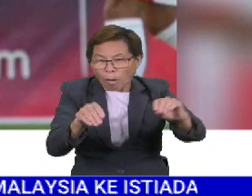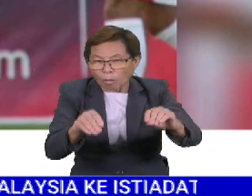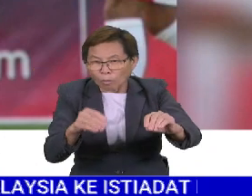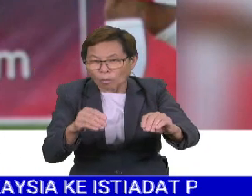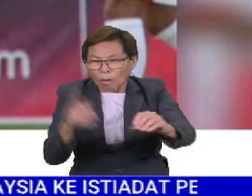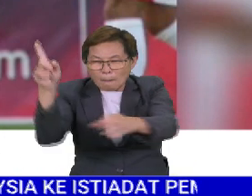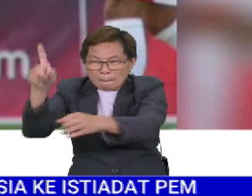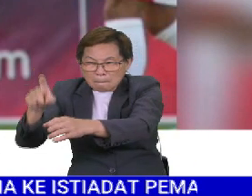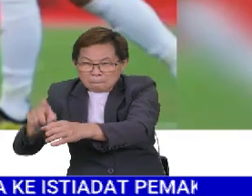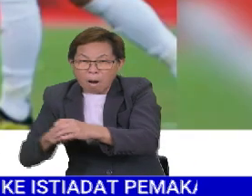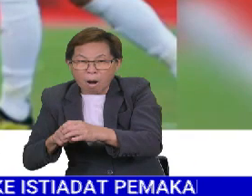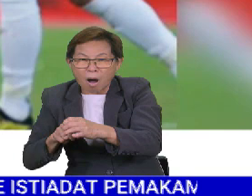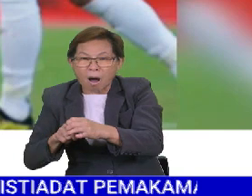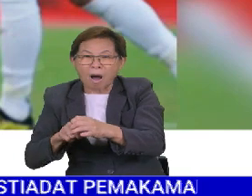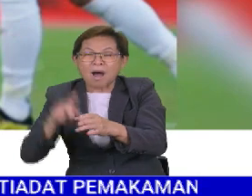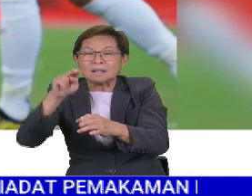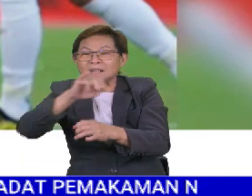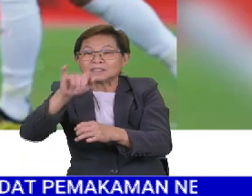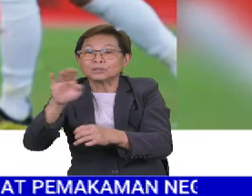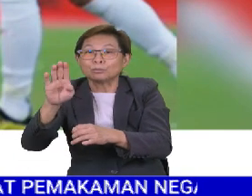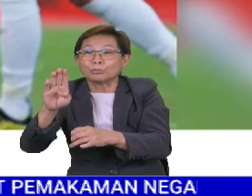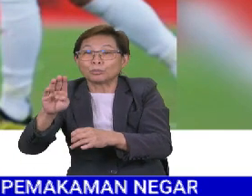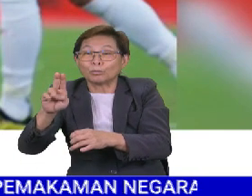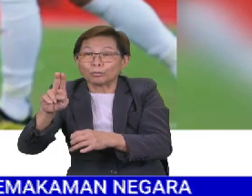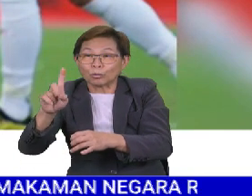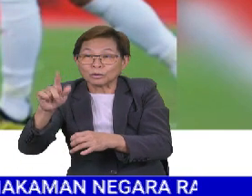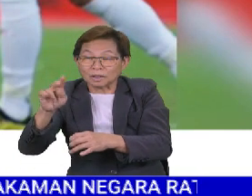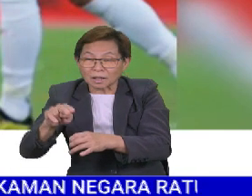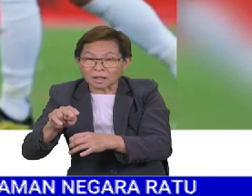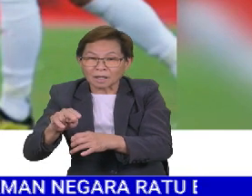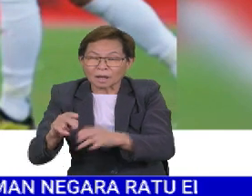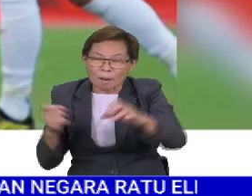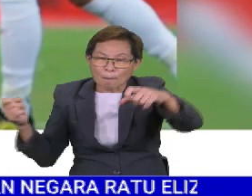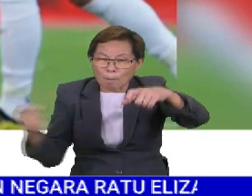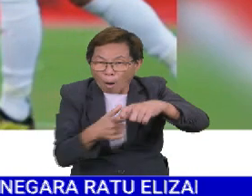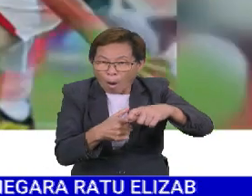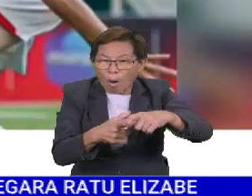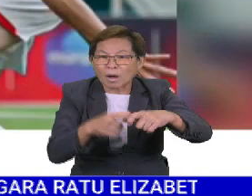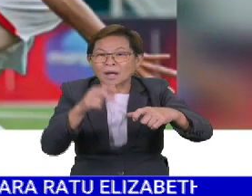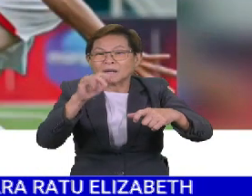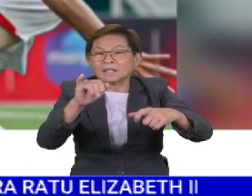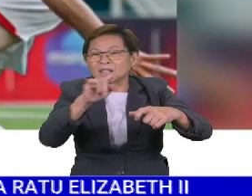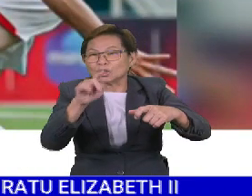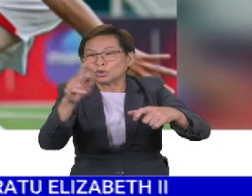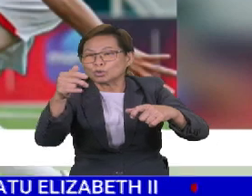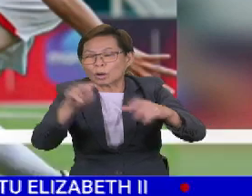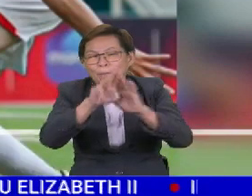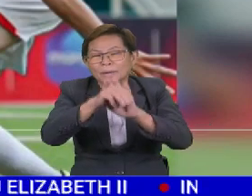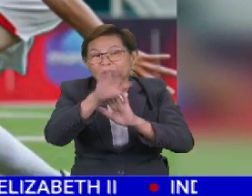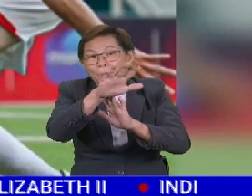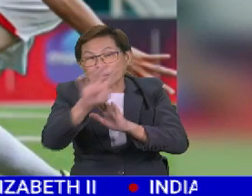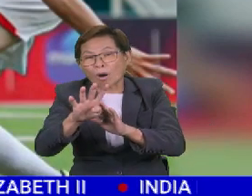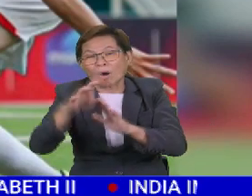umpanan najmuddin Akmal yang bercahaya disunnahkan dengan rambatan lele tali fishland pada menit ke-54